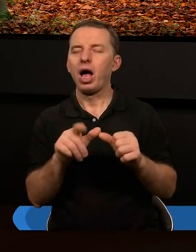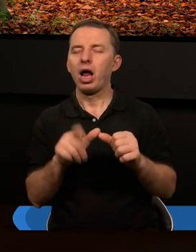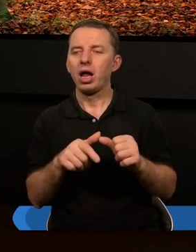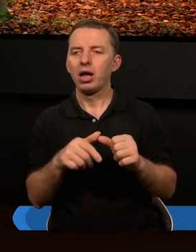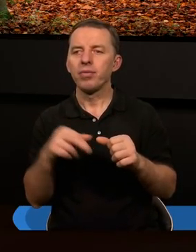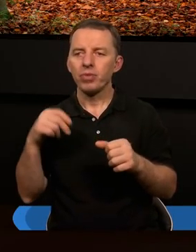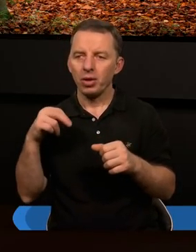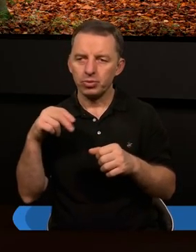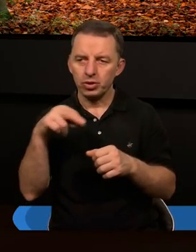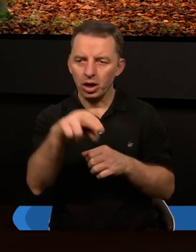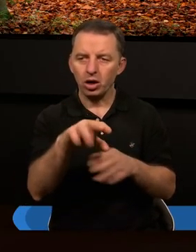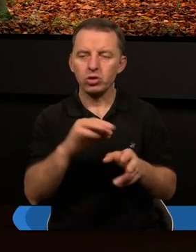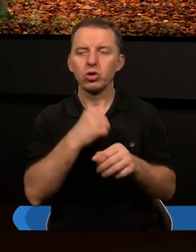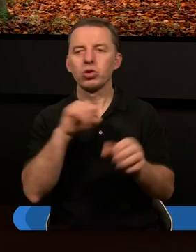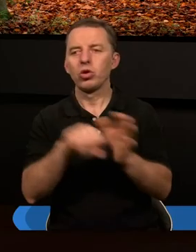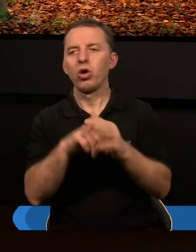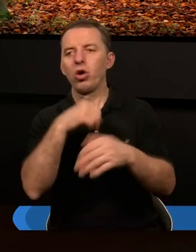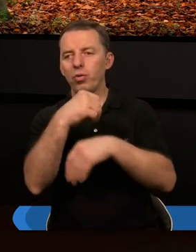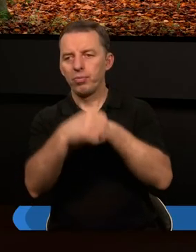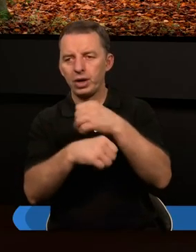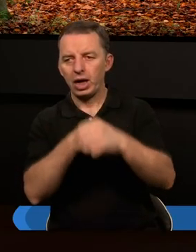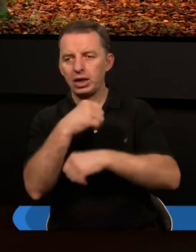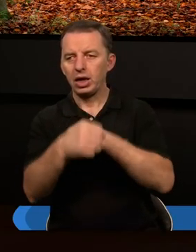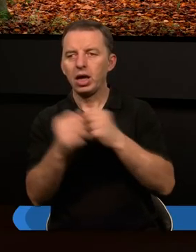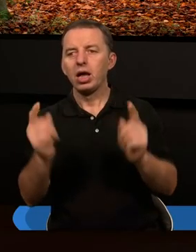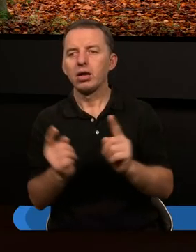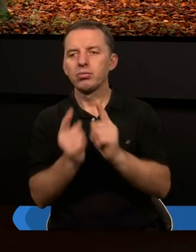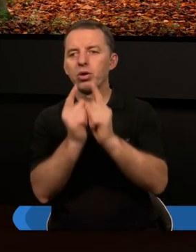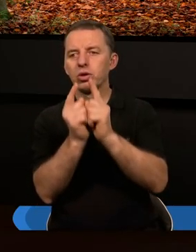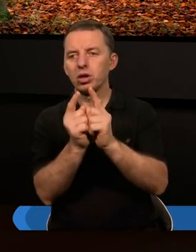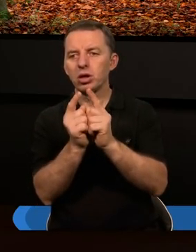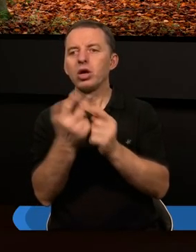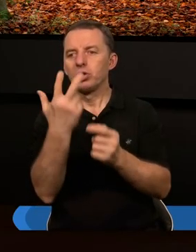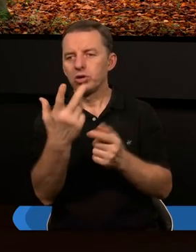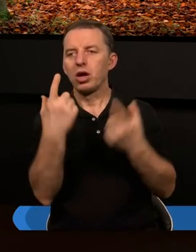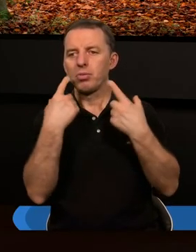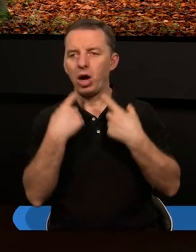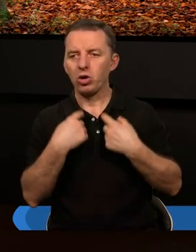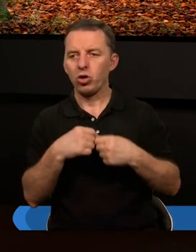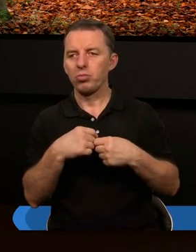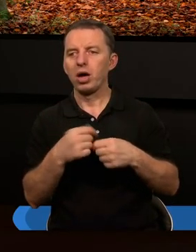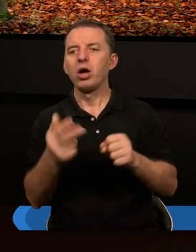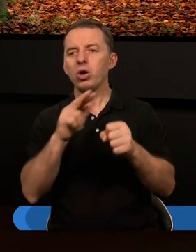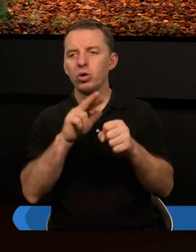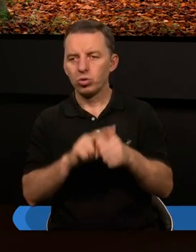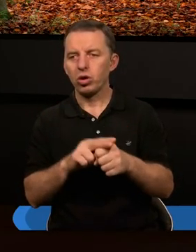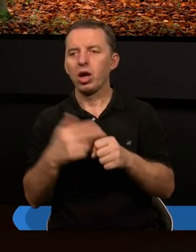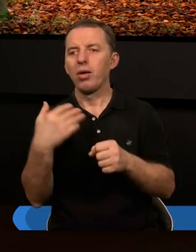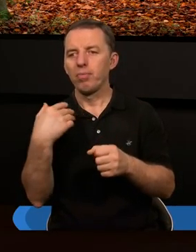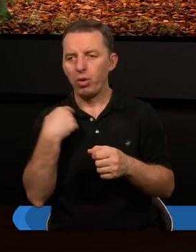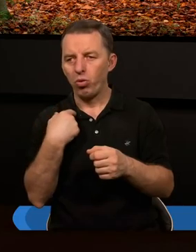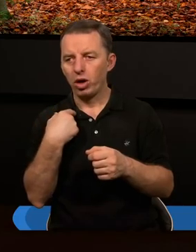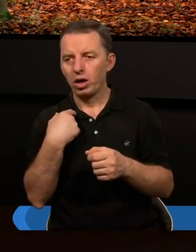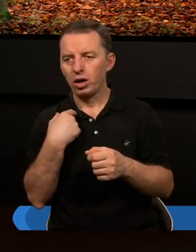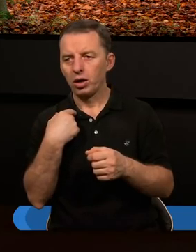przychodząc do pracy spotkałam się z trzema osobami, które były,